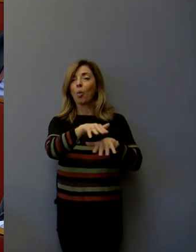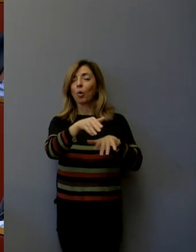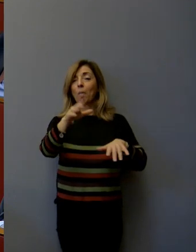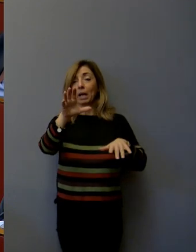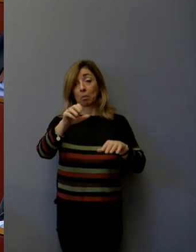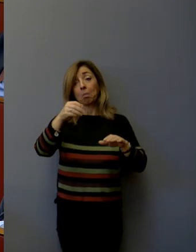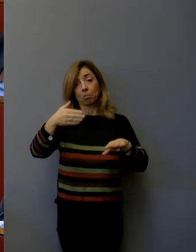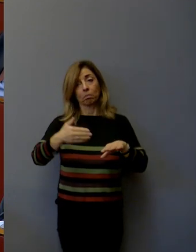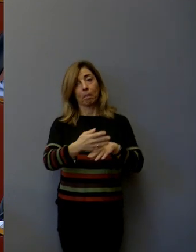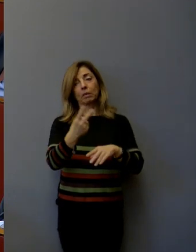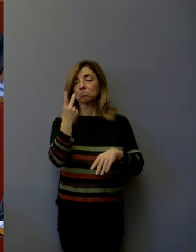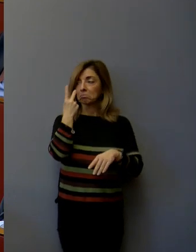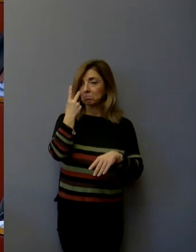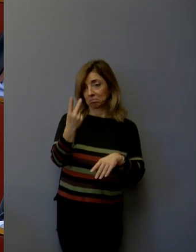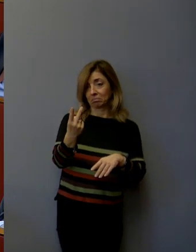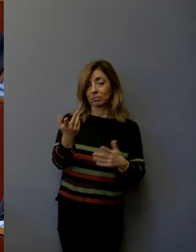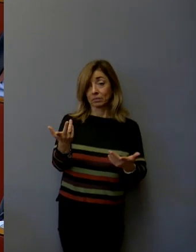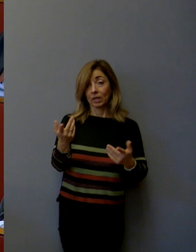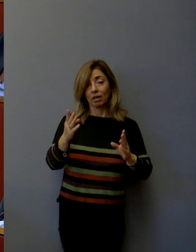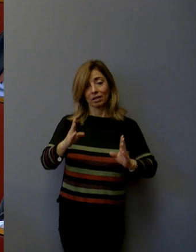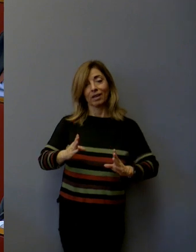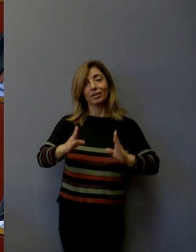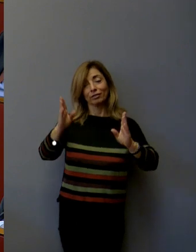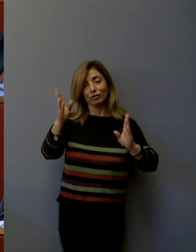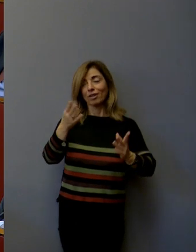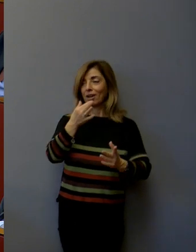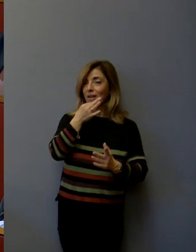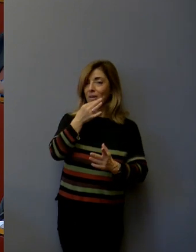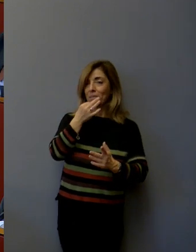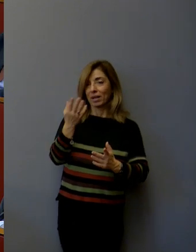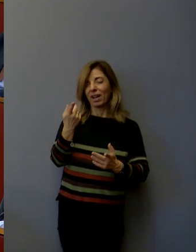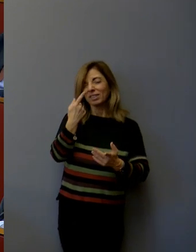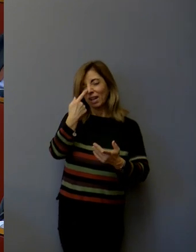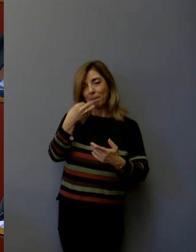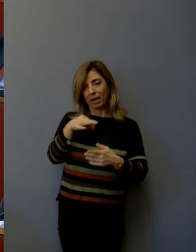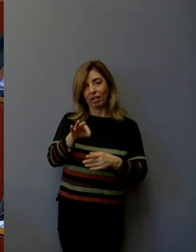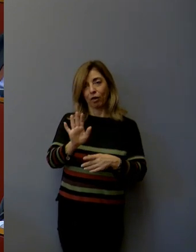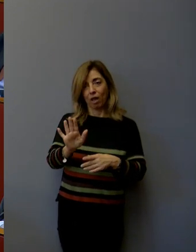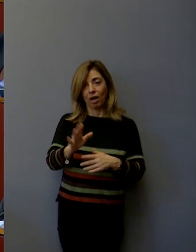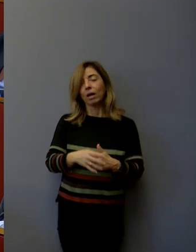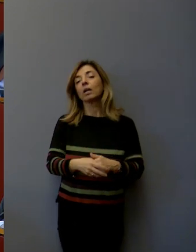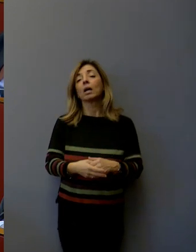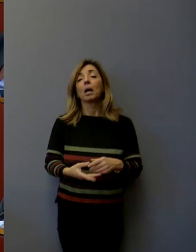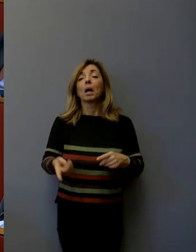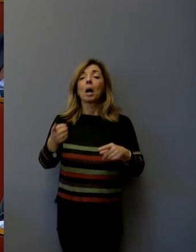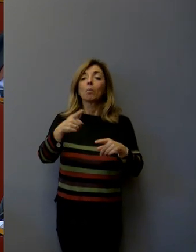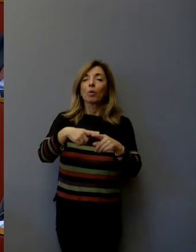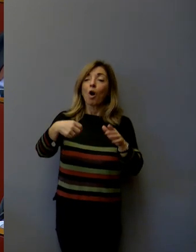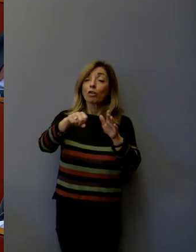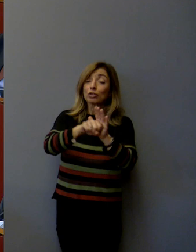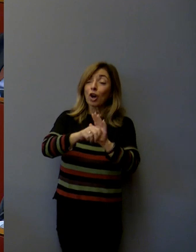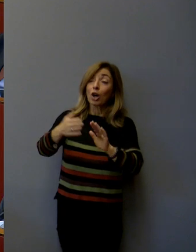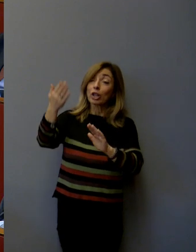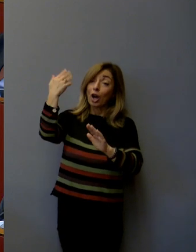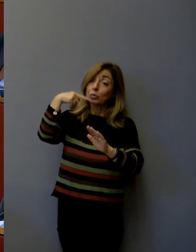un edificio che ha la sua anche bellezza e la sua particolarità un po' per la sua storia e poi